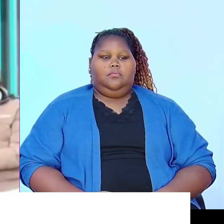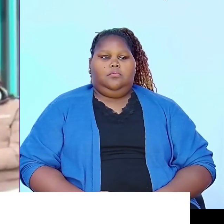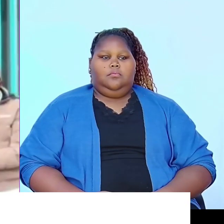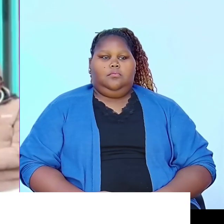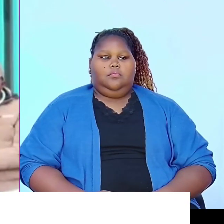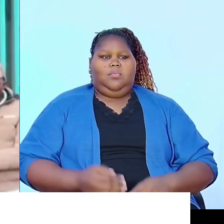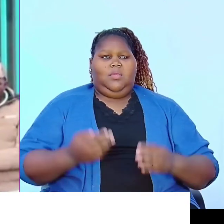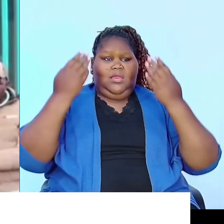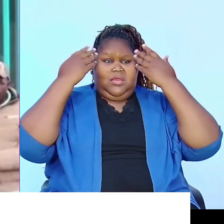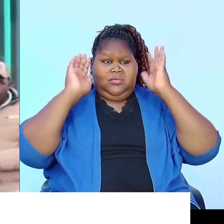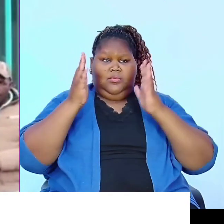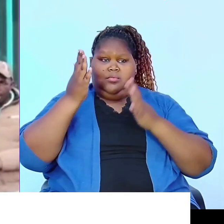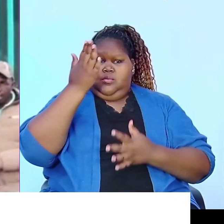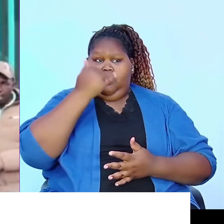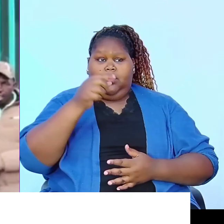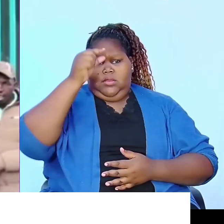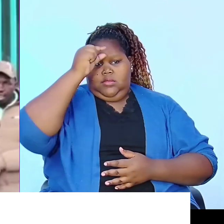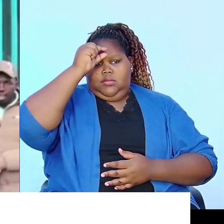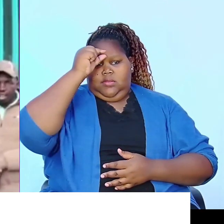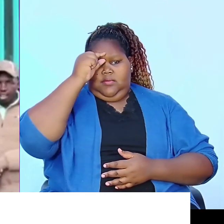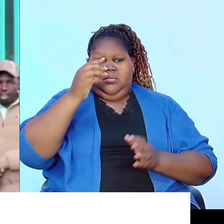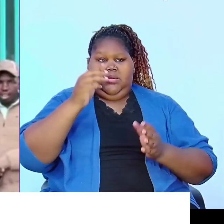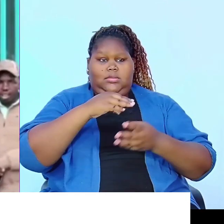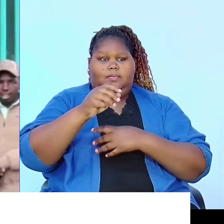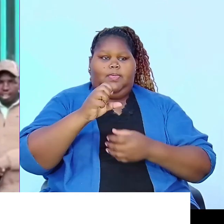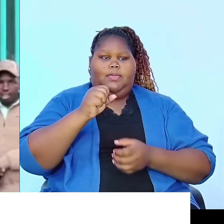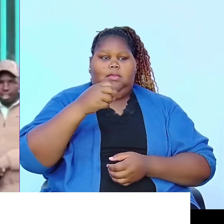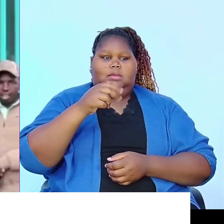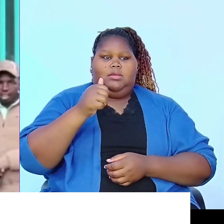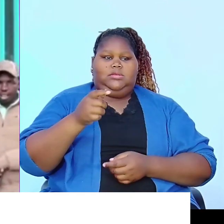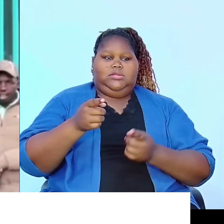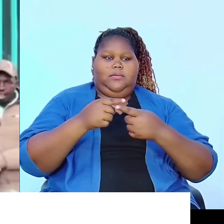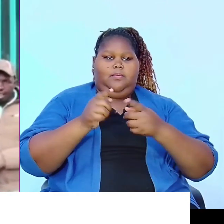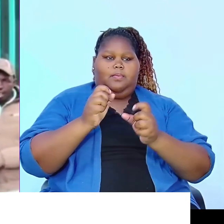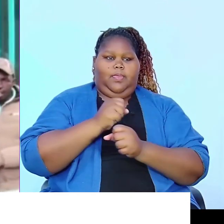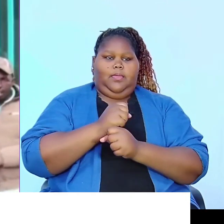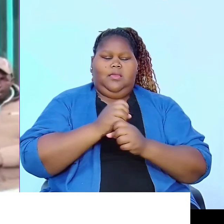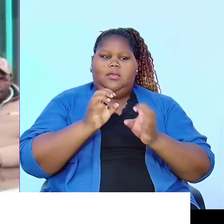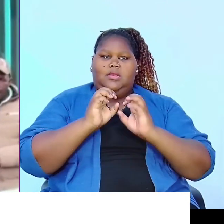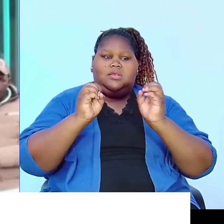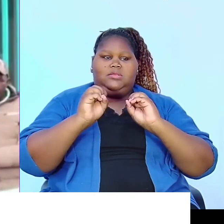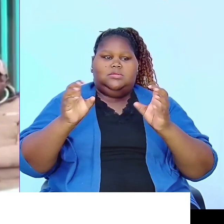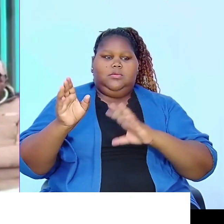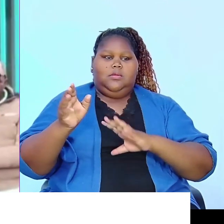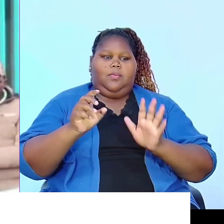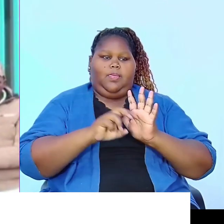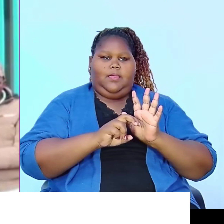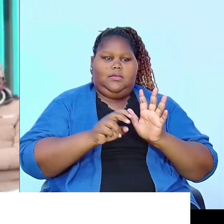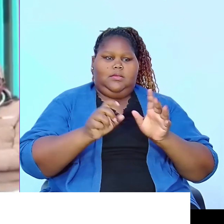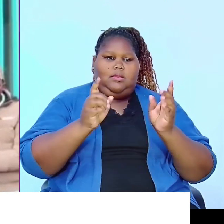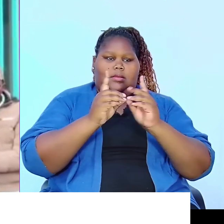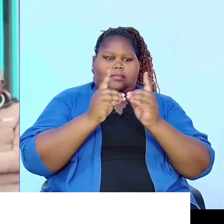Hatujui mbona serikali ilitupea hii SHA na haifanyi. Tukienda scanning, tukienda maneno ya matibabu na maneno ya lab,